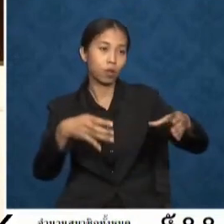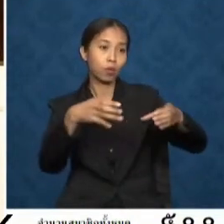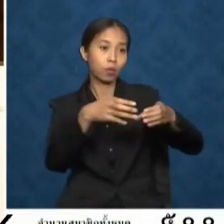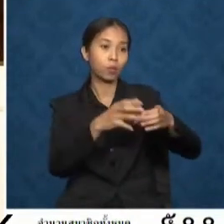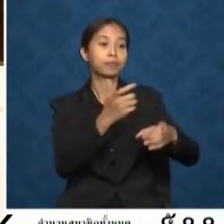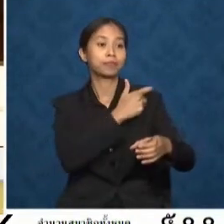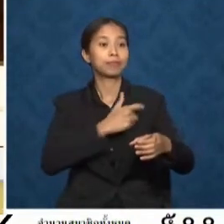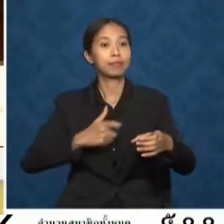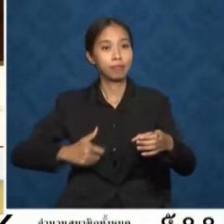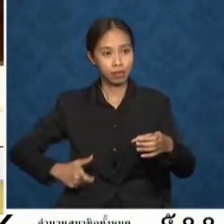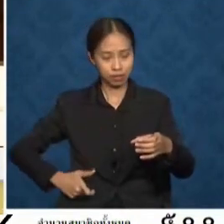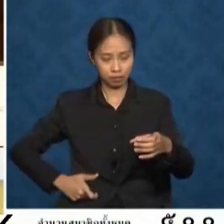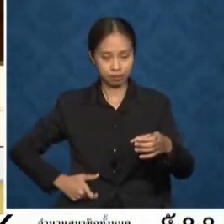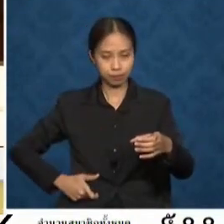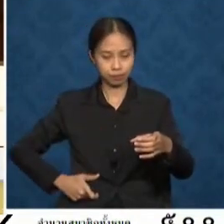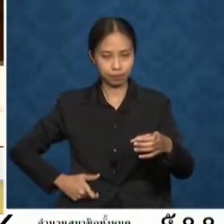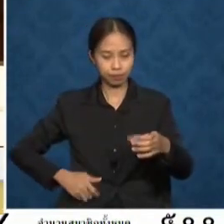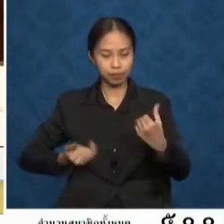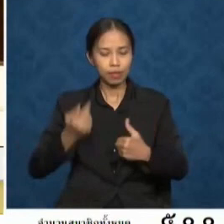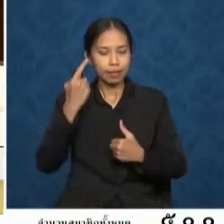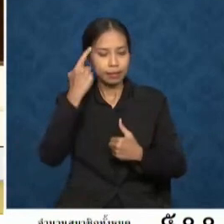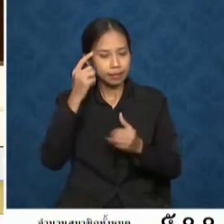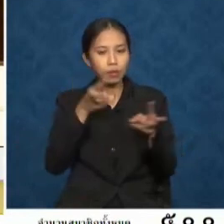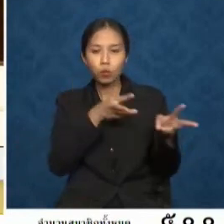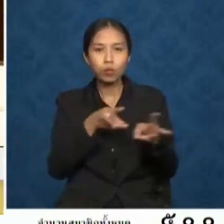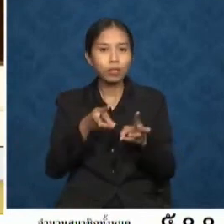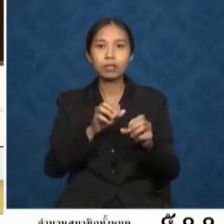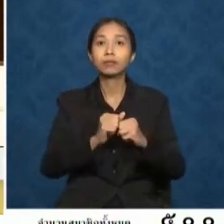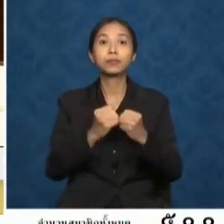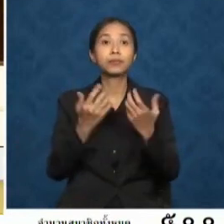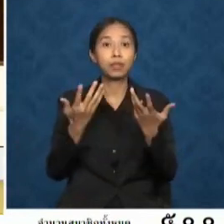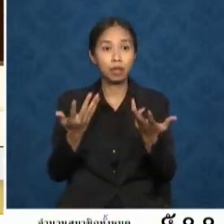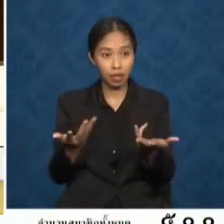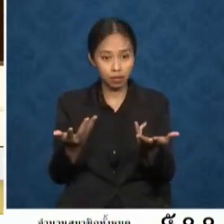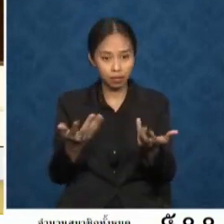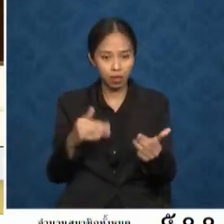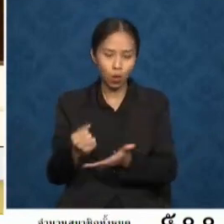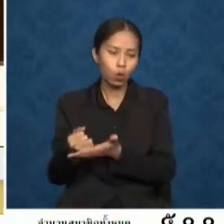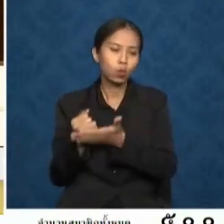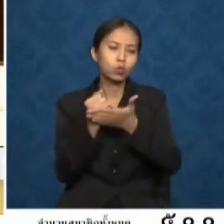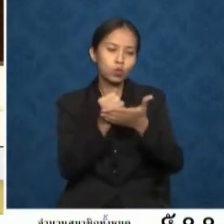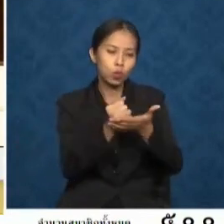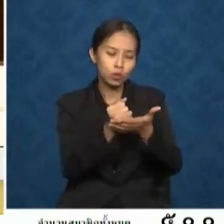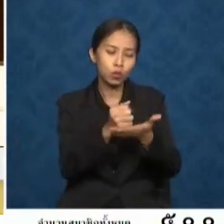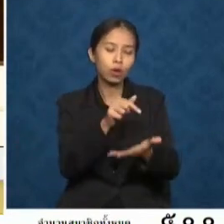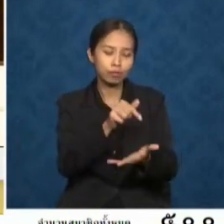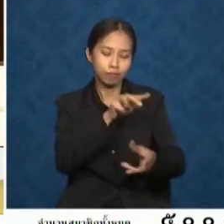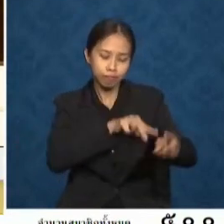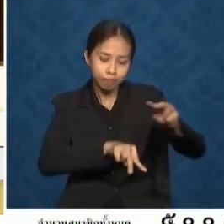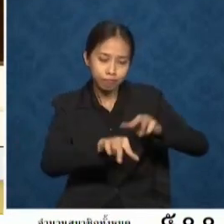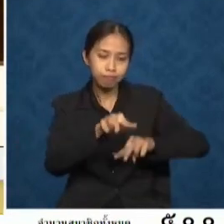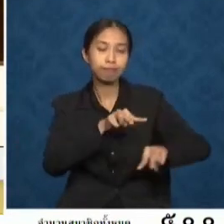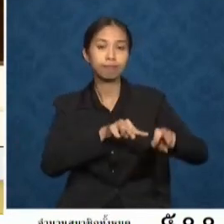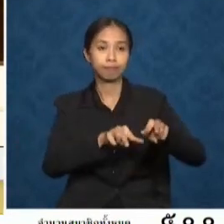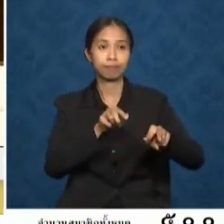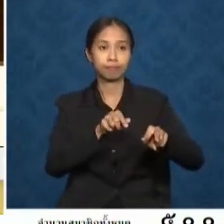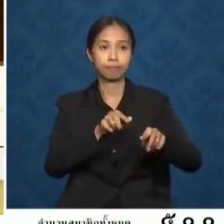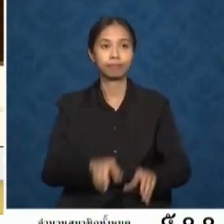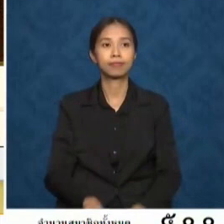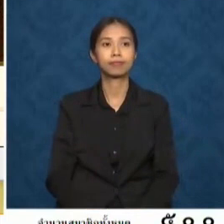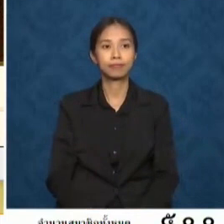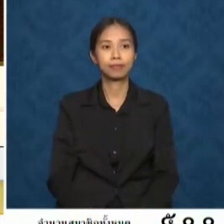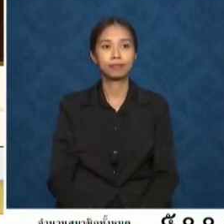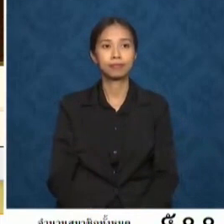ก็จะถวายความปลอภัยได้อย่างไรวิธีการอะไรทจะทำใหปลอภัมากขึ้นอัี้ก็คื